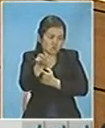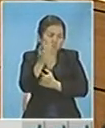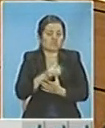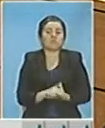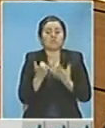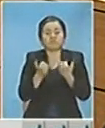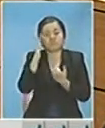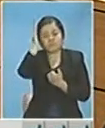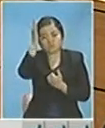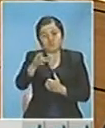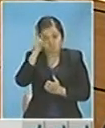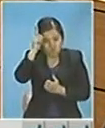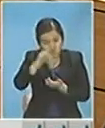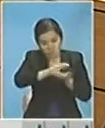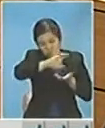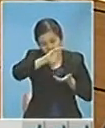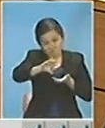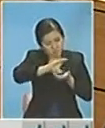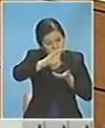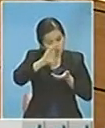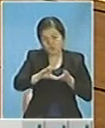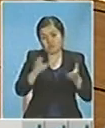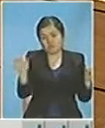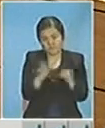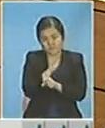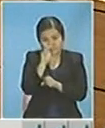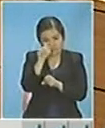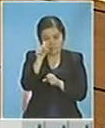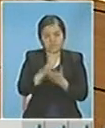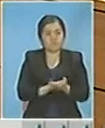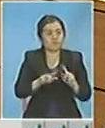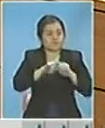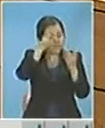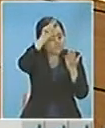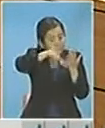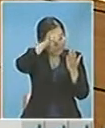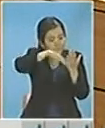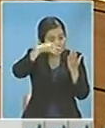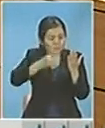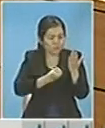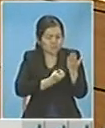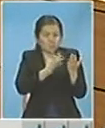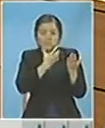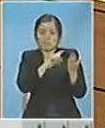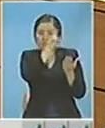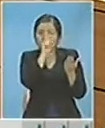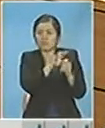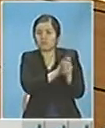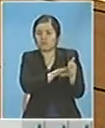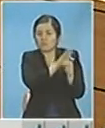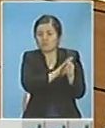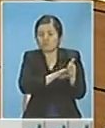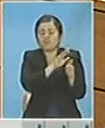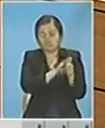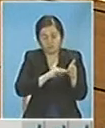ะนั้นเนี่ยในอนาคตควรจะต้องสนับสนุนให้มากกว่านี้ซึ่งผมมาดูในนี้นี่นะครับผมยิ่งตกใจแล้วก็ยิ่งสงสารและเห็นใ